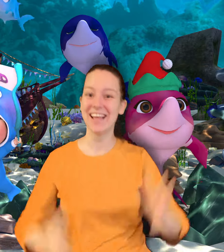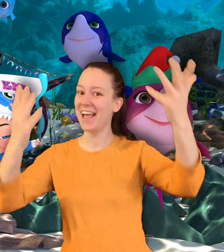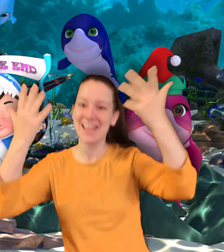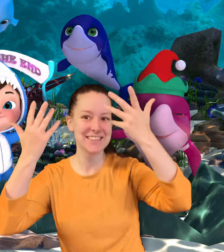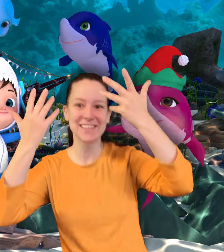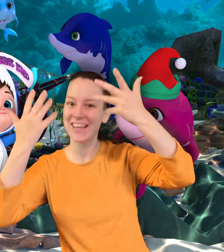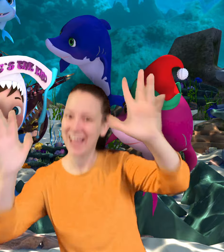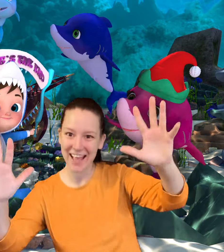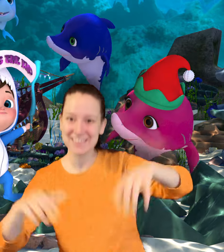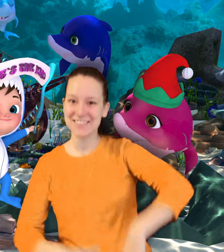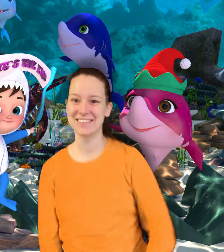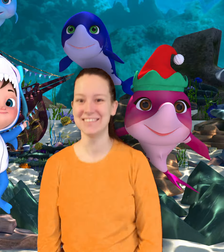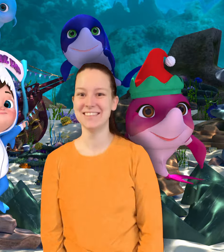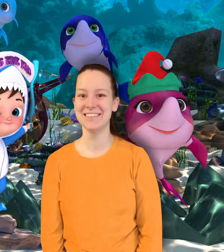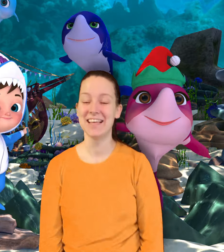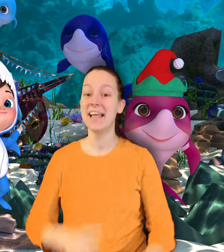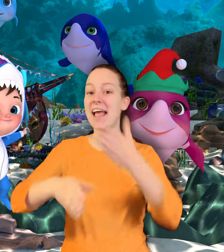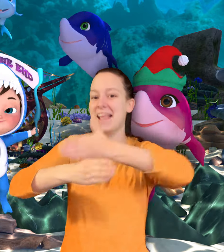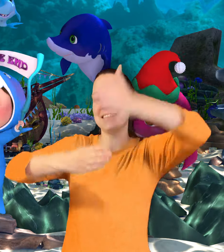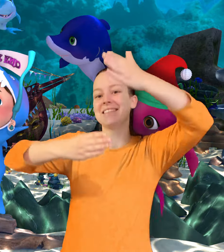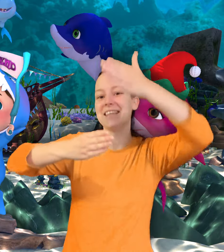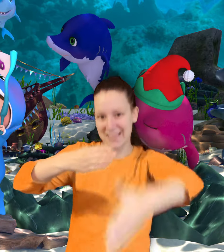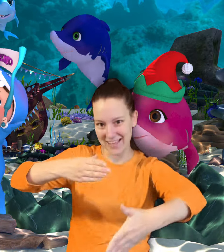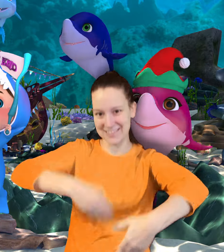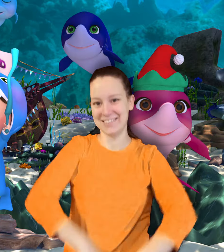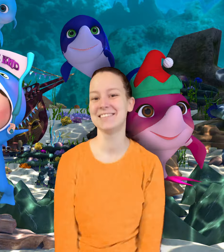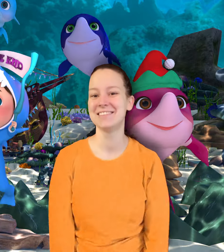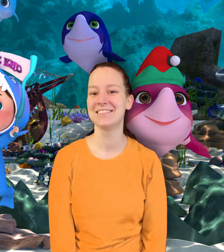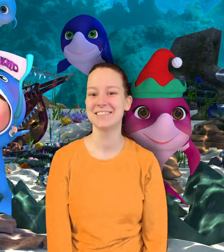楽しい踊ろ